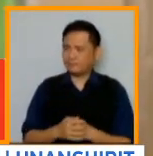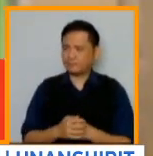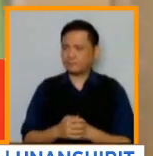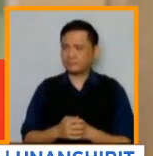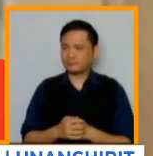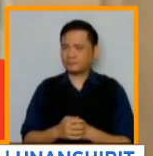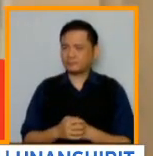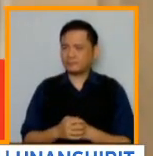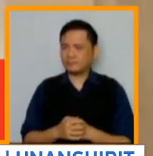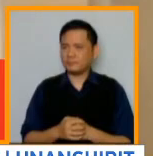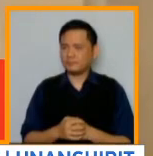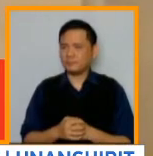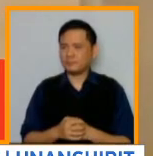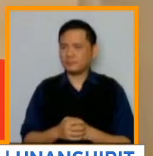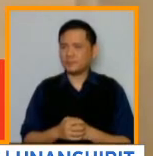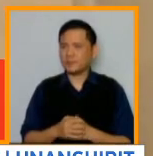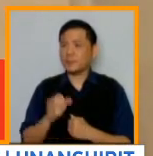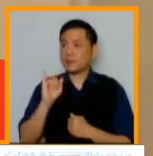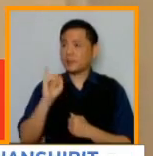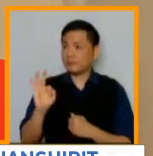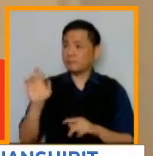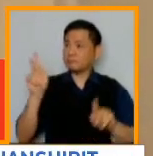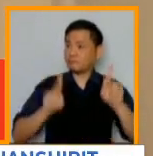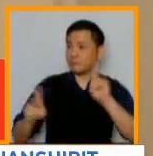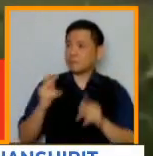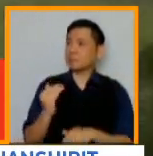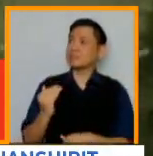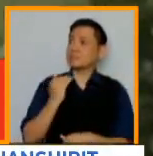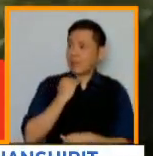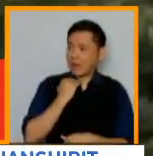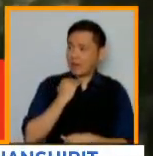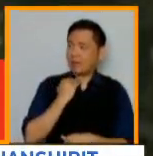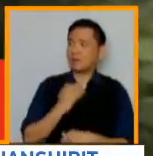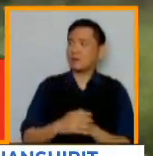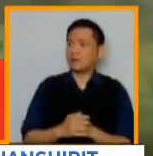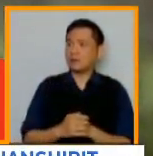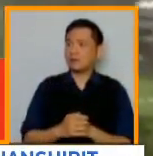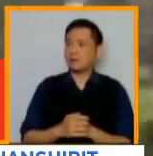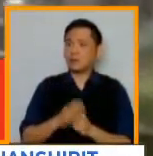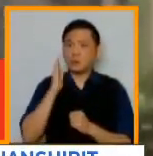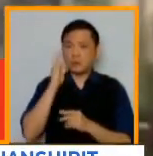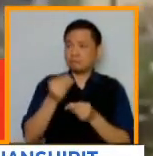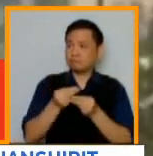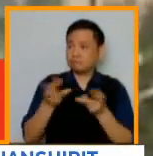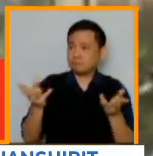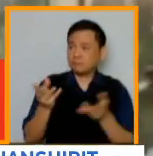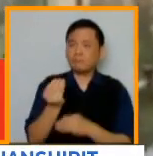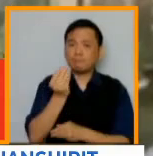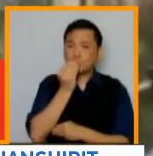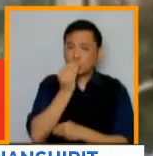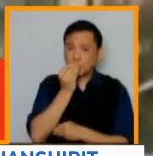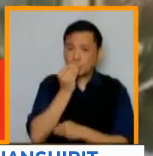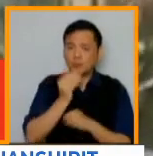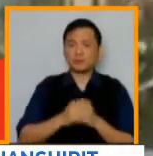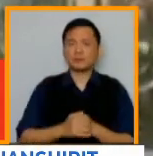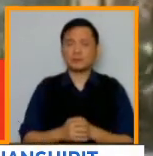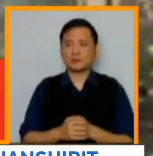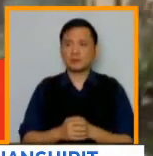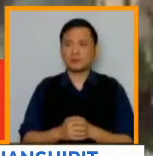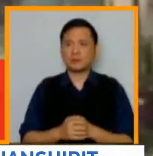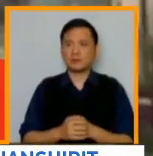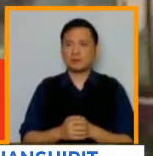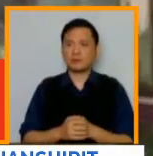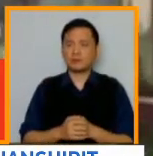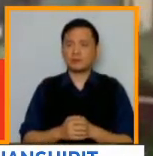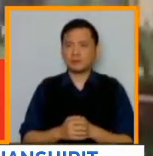meron tayong mga kababayan na stranded is yung pagbibigay po ng pagkain, sinasagot po yan ng ating local na